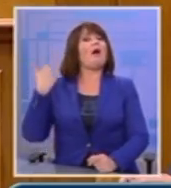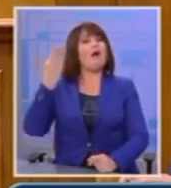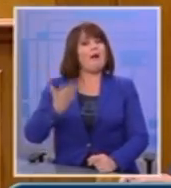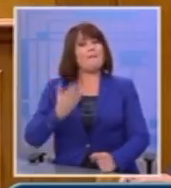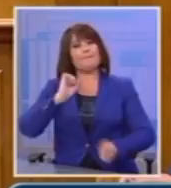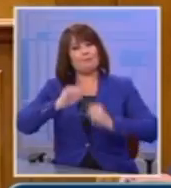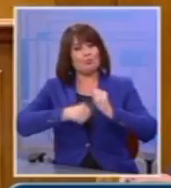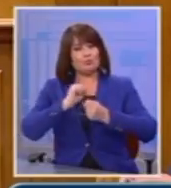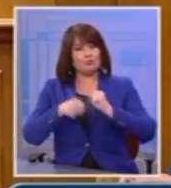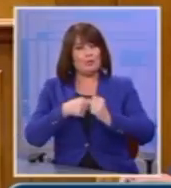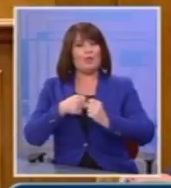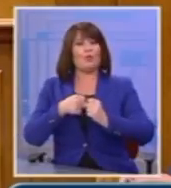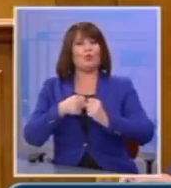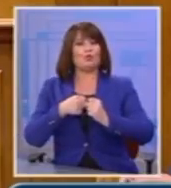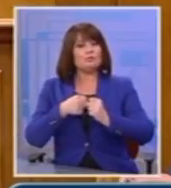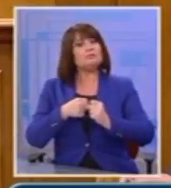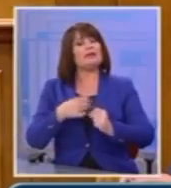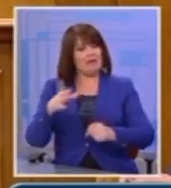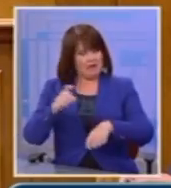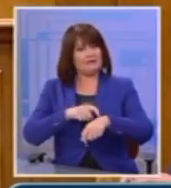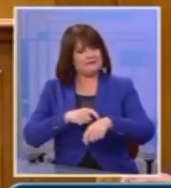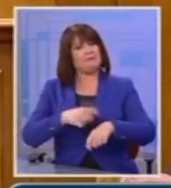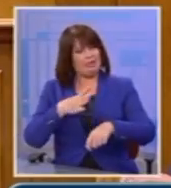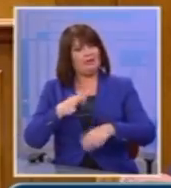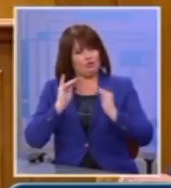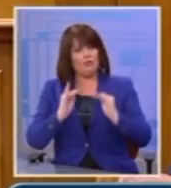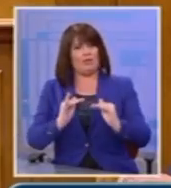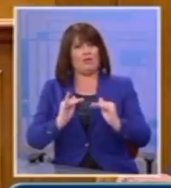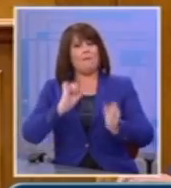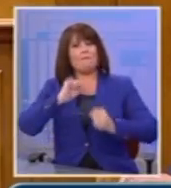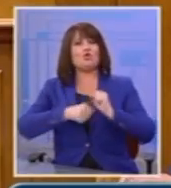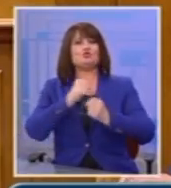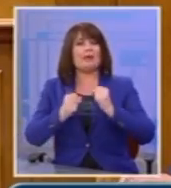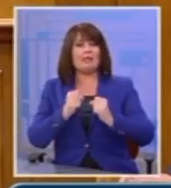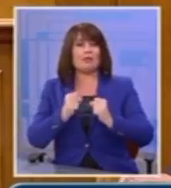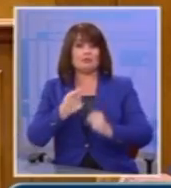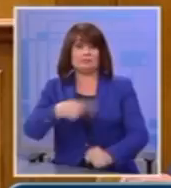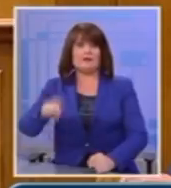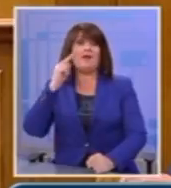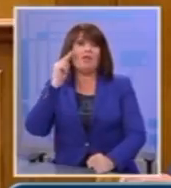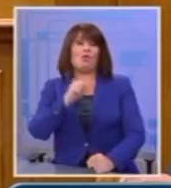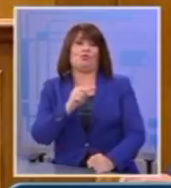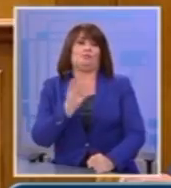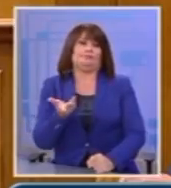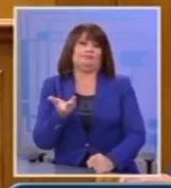στιγμή και επιδιώκουν ακόμα και σήμερα. Το διαπιστώσατε όσοι